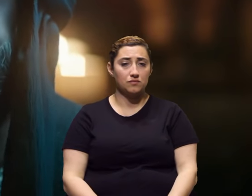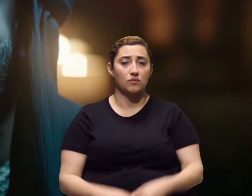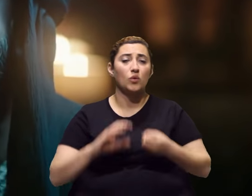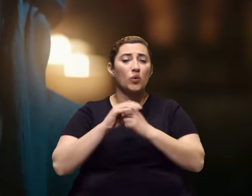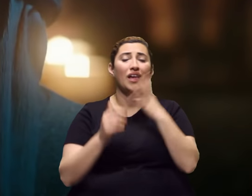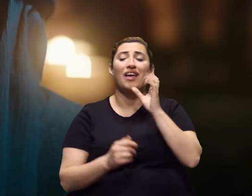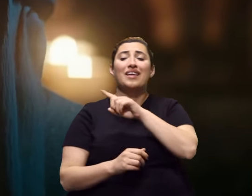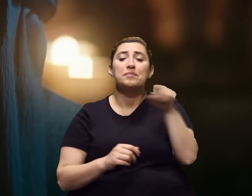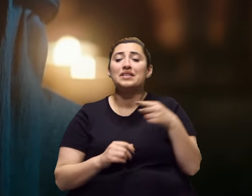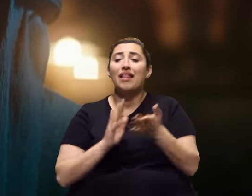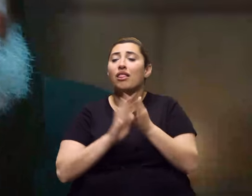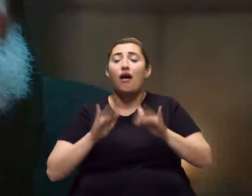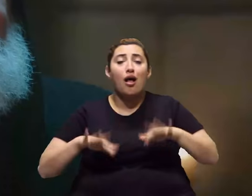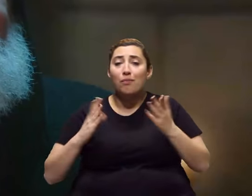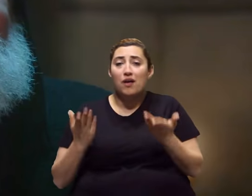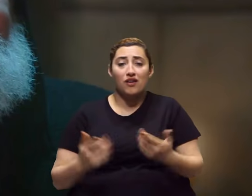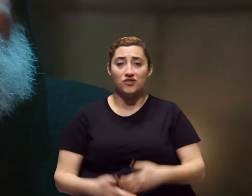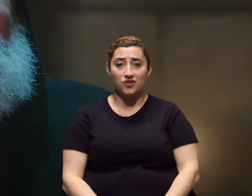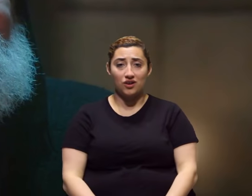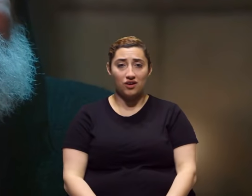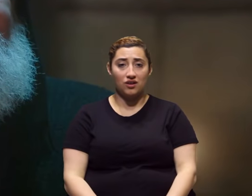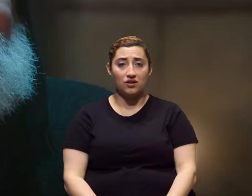Dünya kimseye kalmaz.